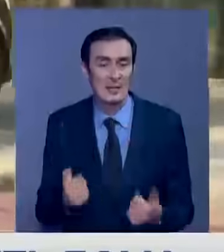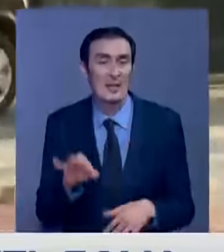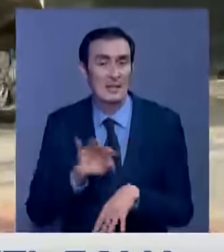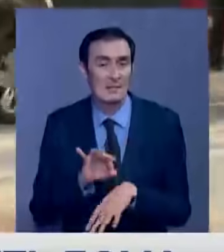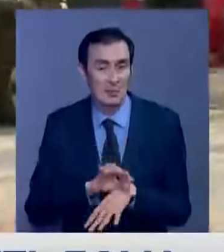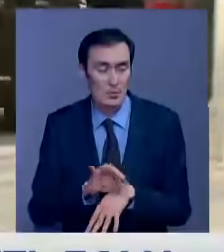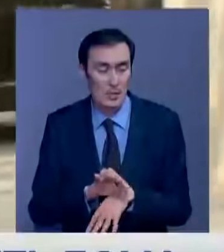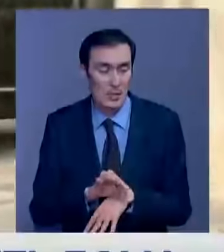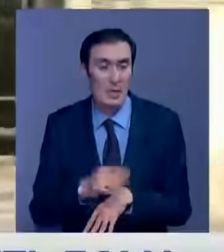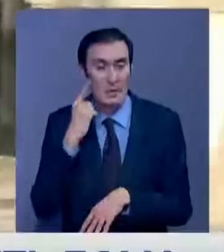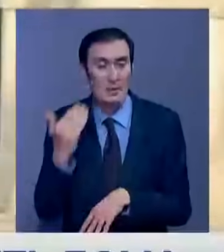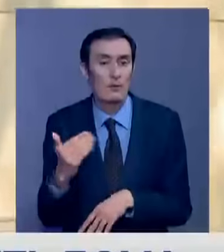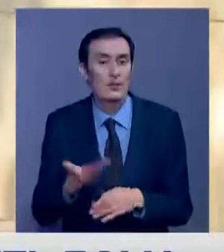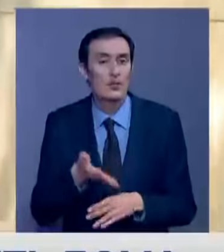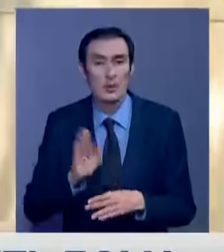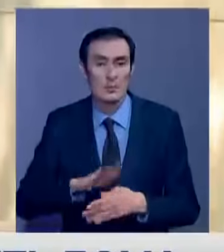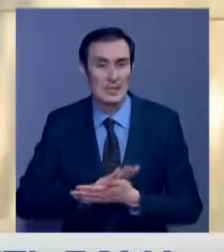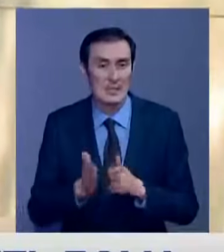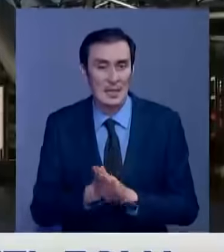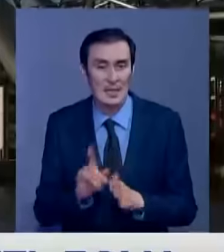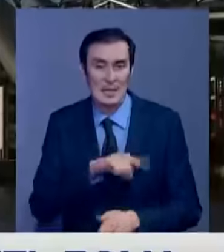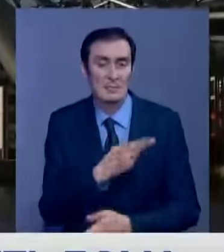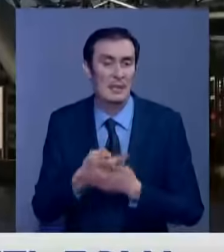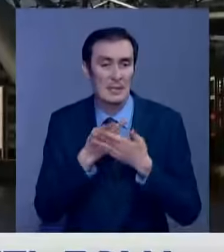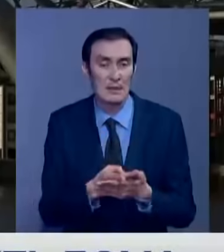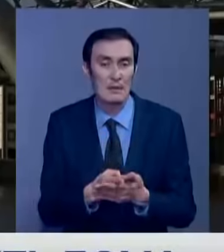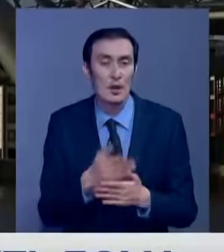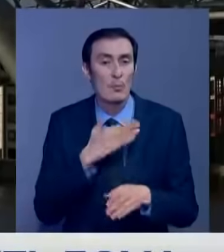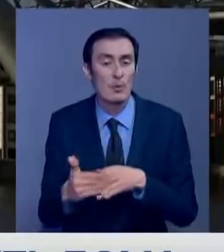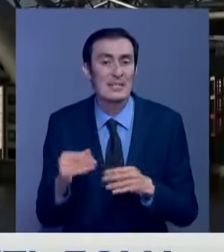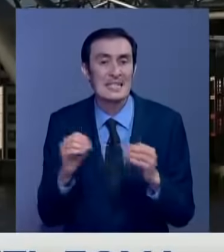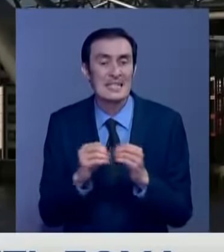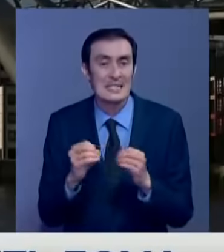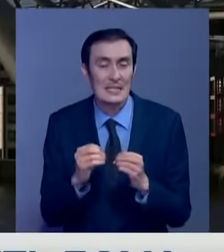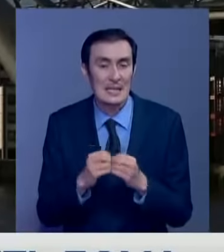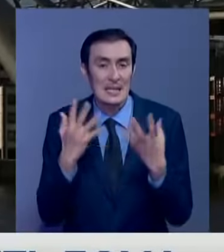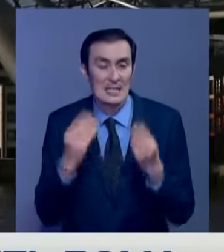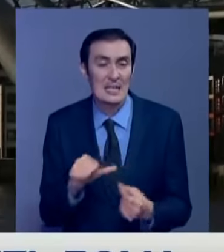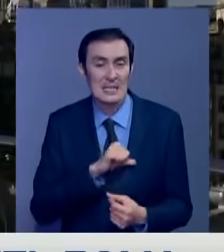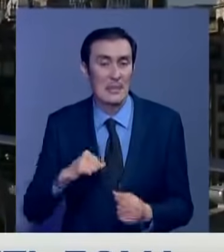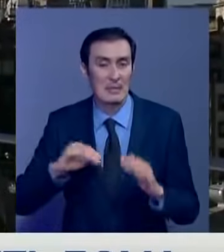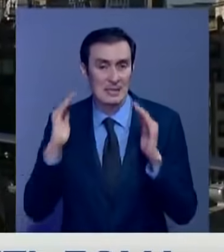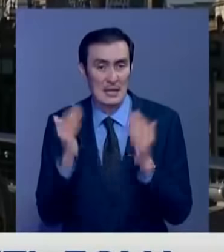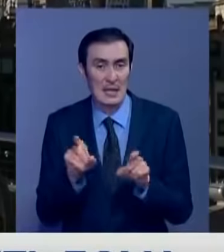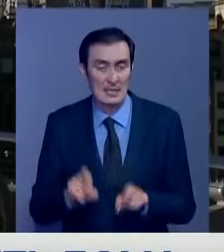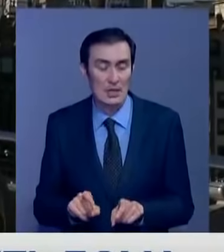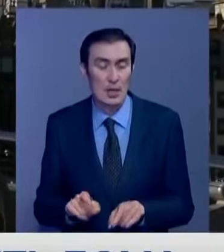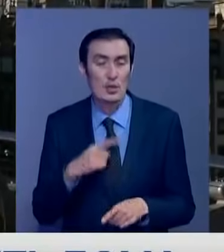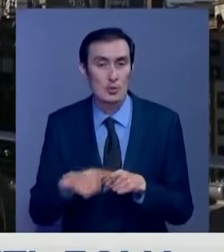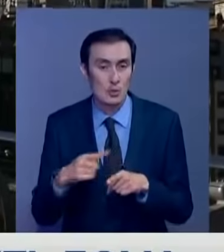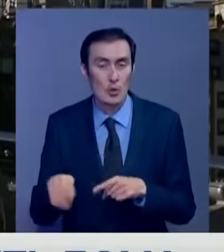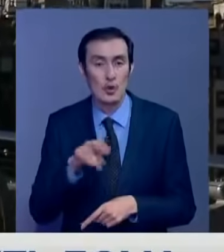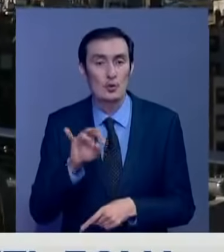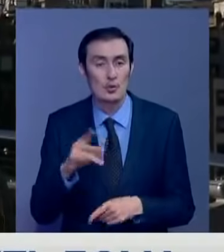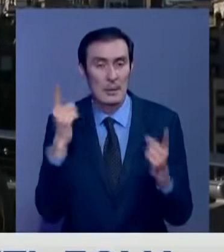коронавируса. Напомню, его в тяжелом состоянии госпитализировали только после 10 дней самоизоляции. Ожидается, что скоро Джонсон